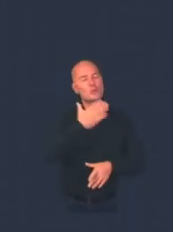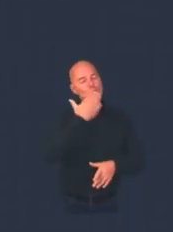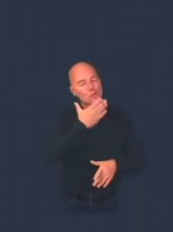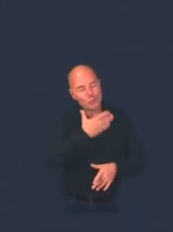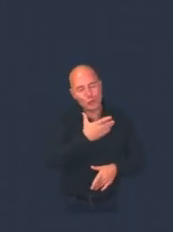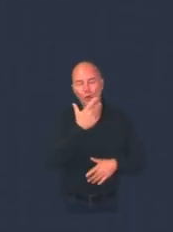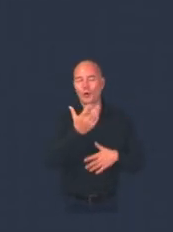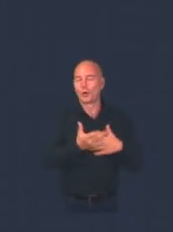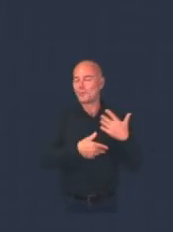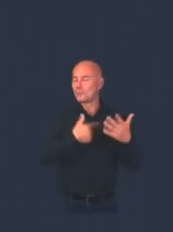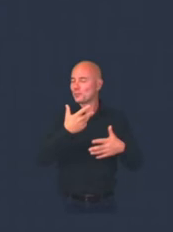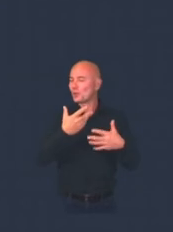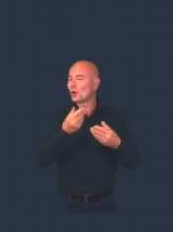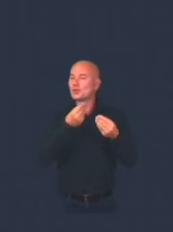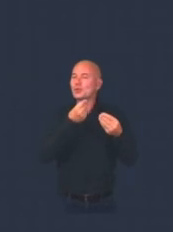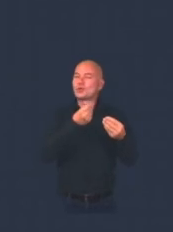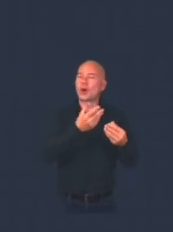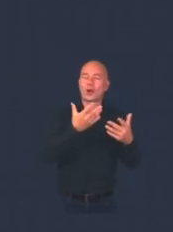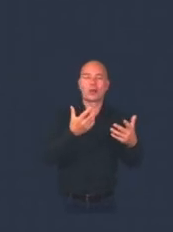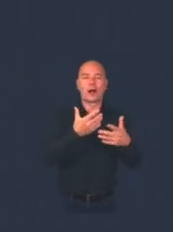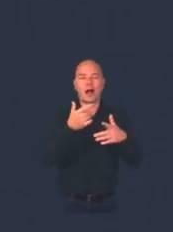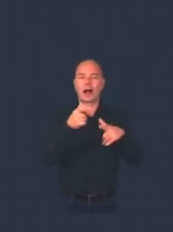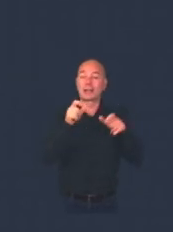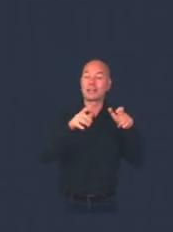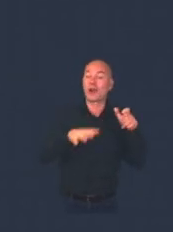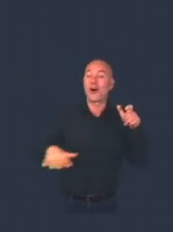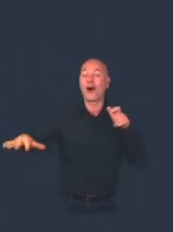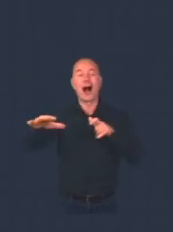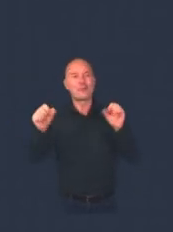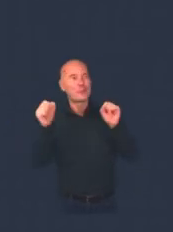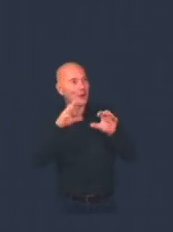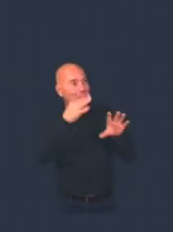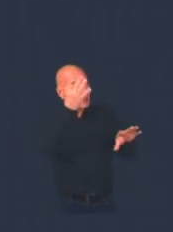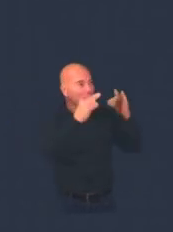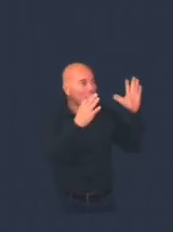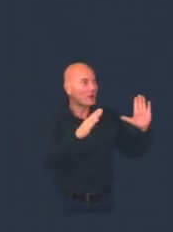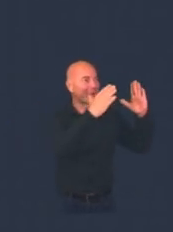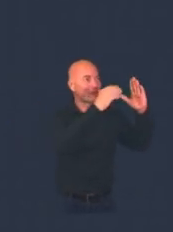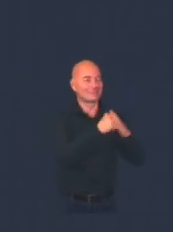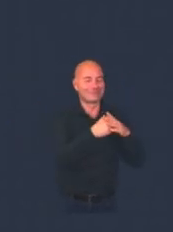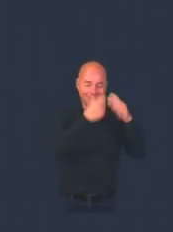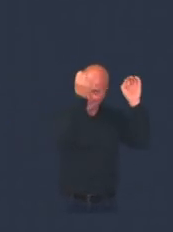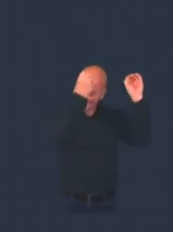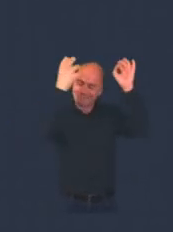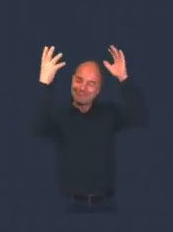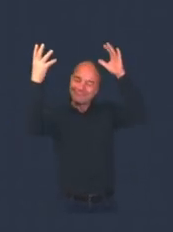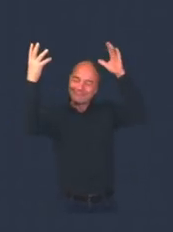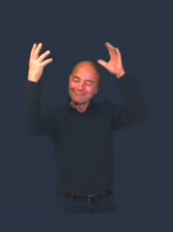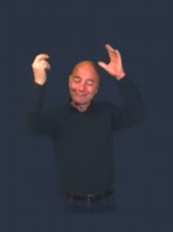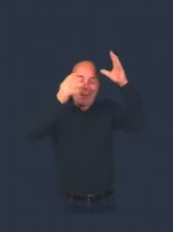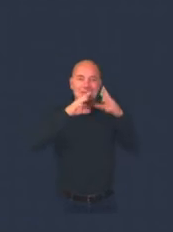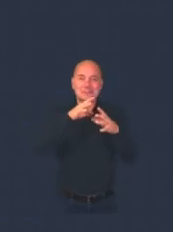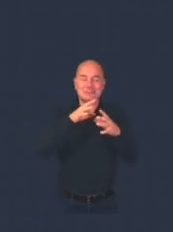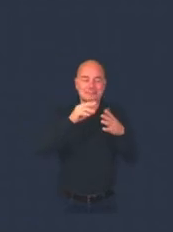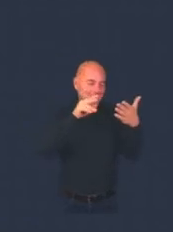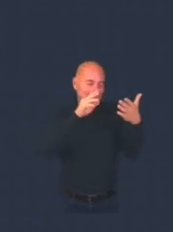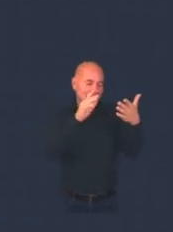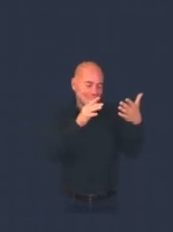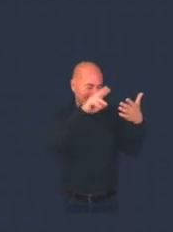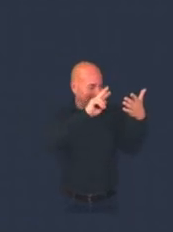habitants de notre région et au-delà de les découvrir tout au long de l'année. De son imaginaire, on se met même à espérer à la lecture des premières